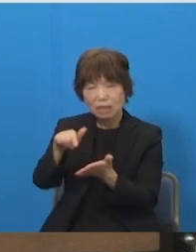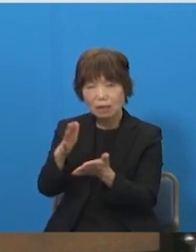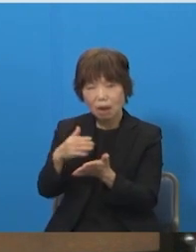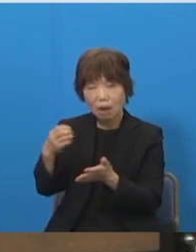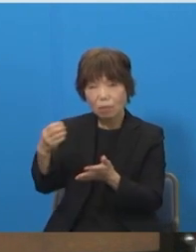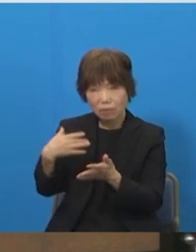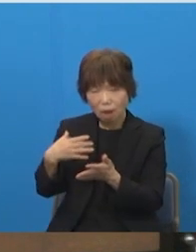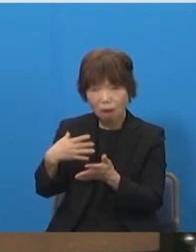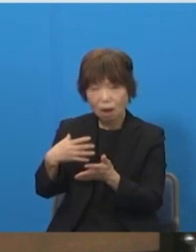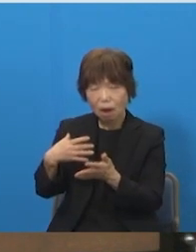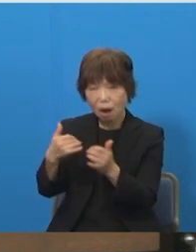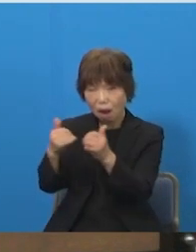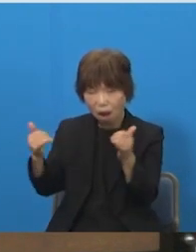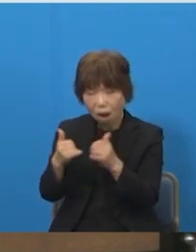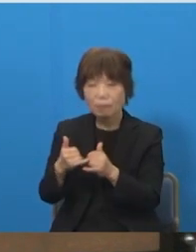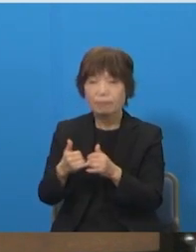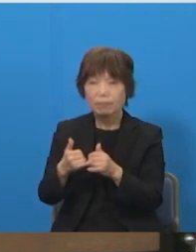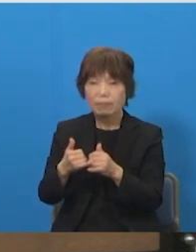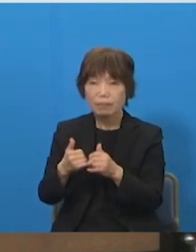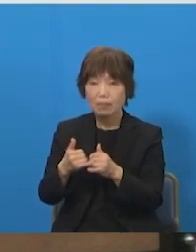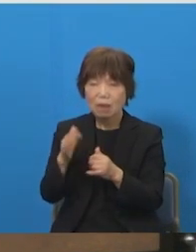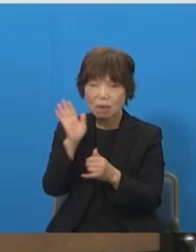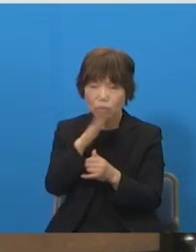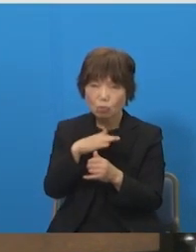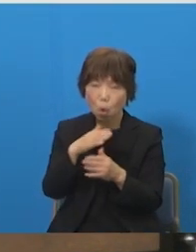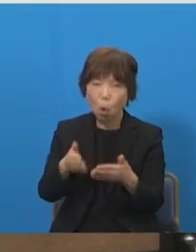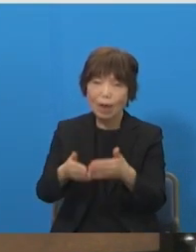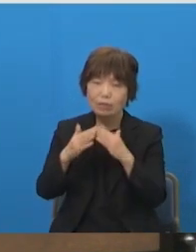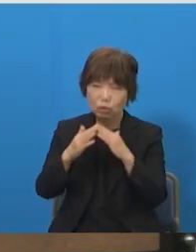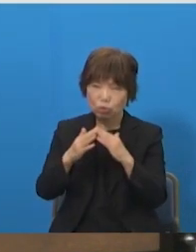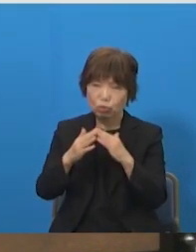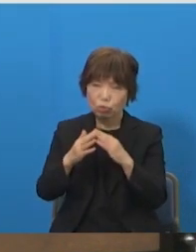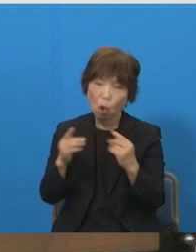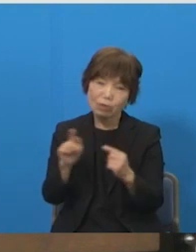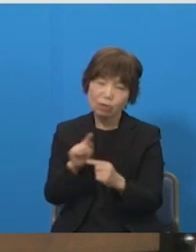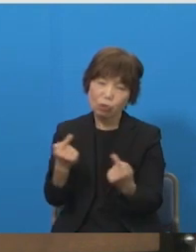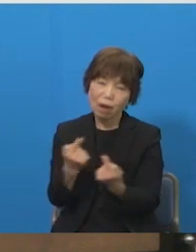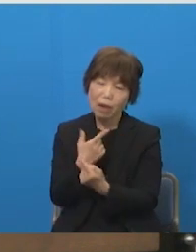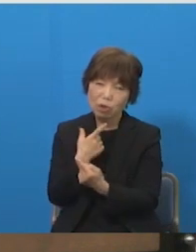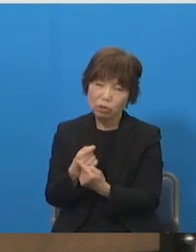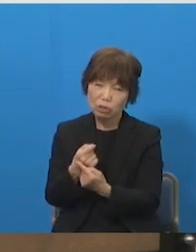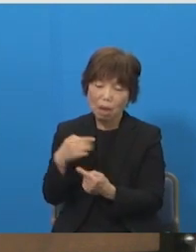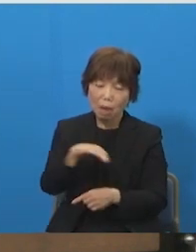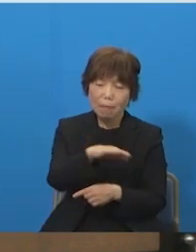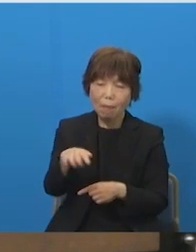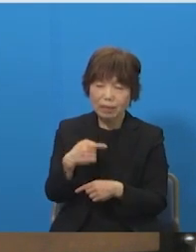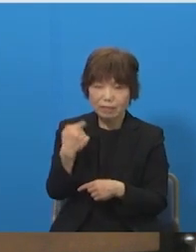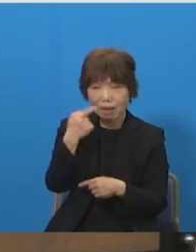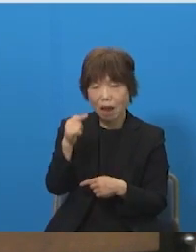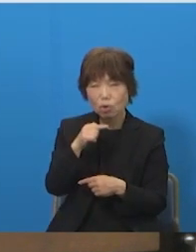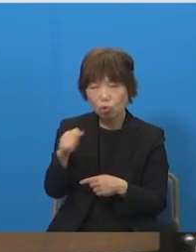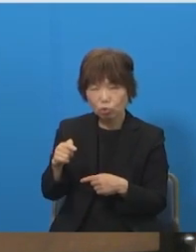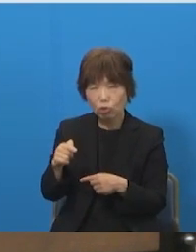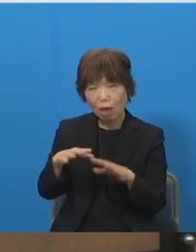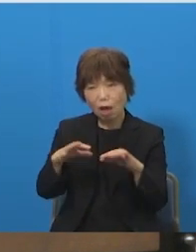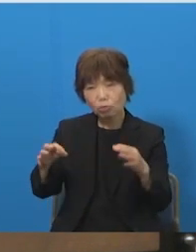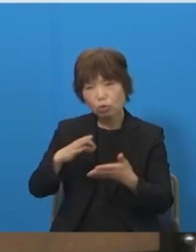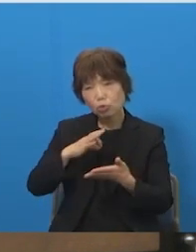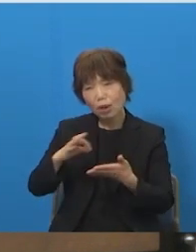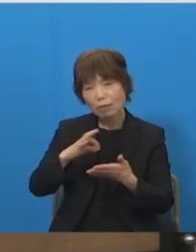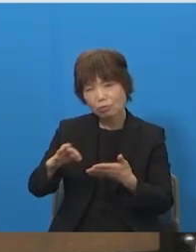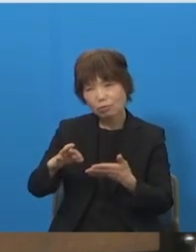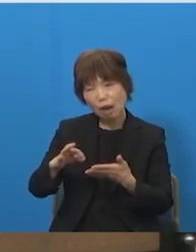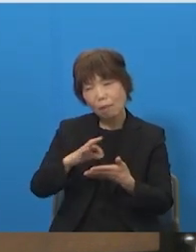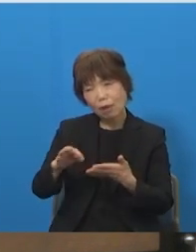佐賀のお住まいの方々から違法建築をなんとかしてほしいや、周りで外国の方が土地を購入しているの怖いなどの意見も出